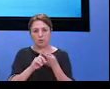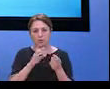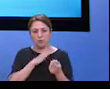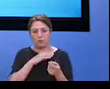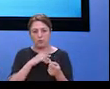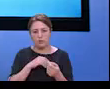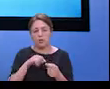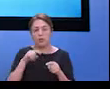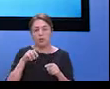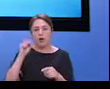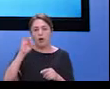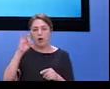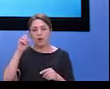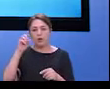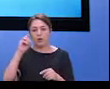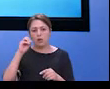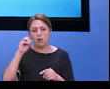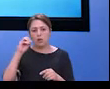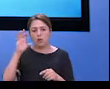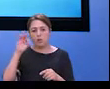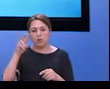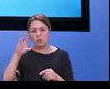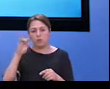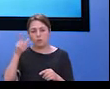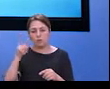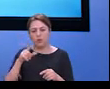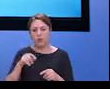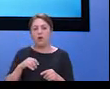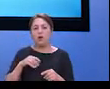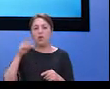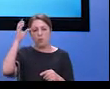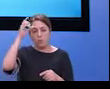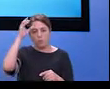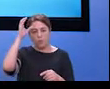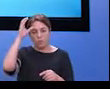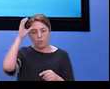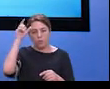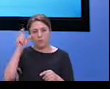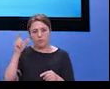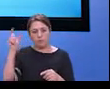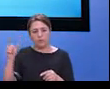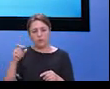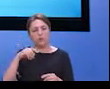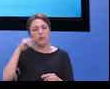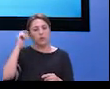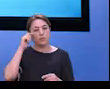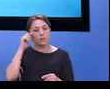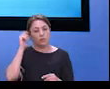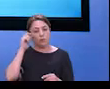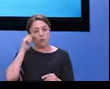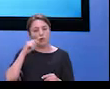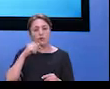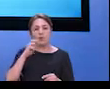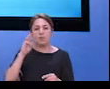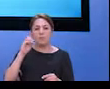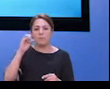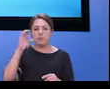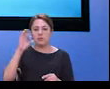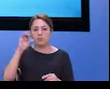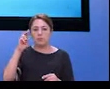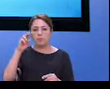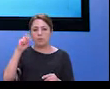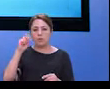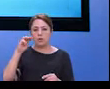олимлар Ўзбекистон ҳудудида қазилма ишларини олиб борганда Хитой, Ҳиндистон, Месопотамия хунарматлари